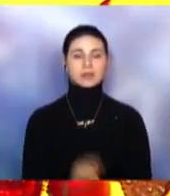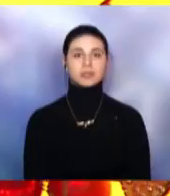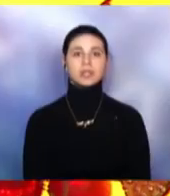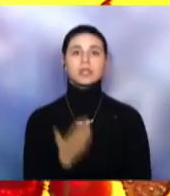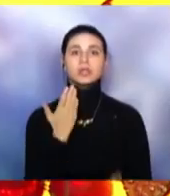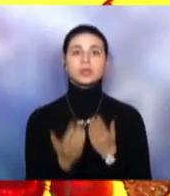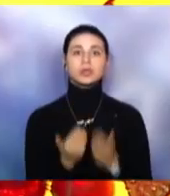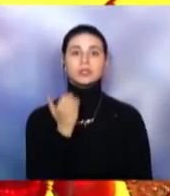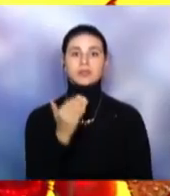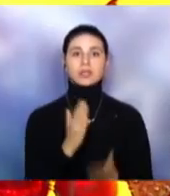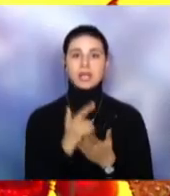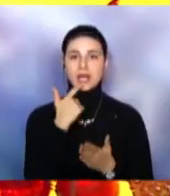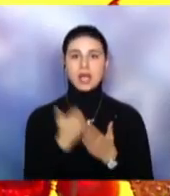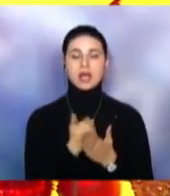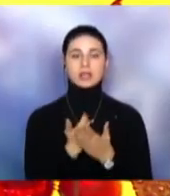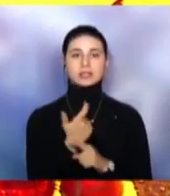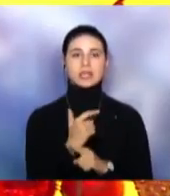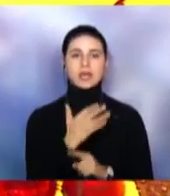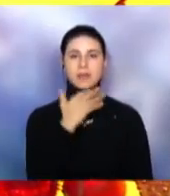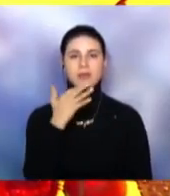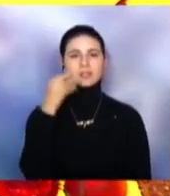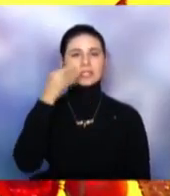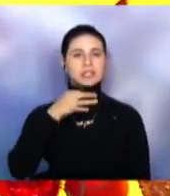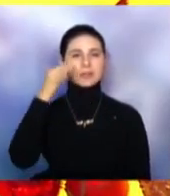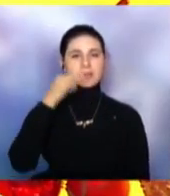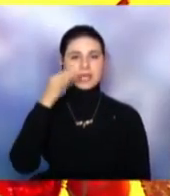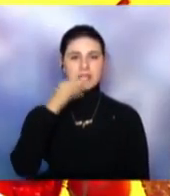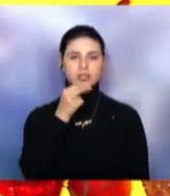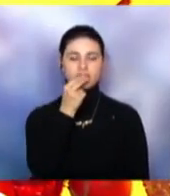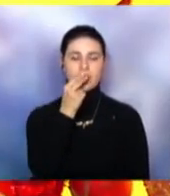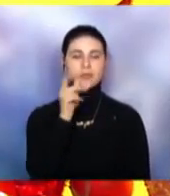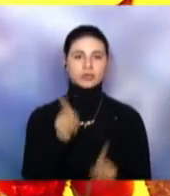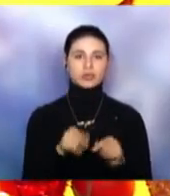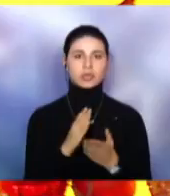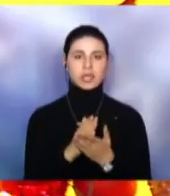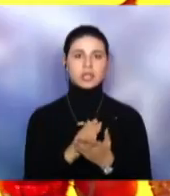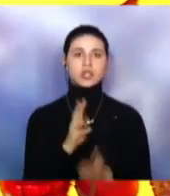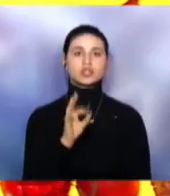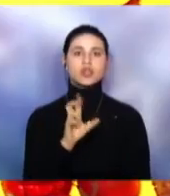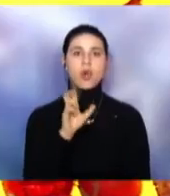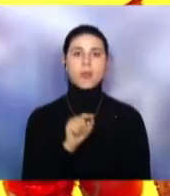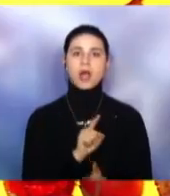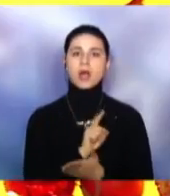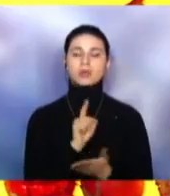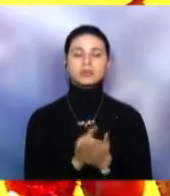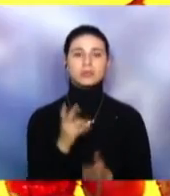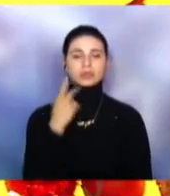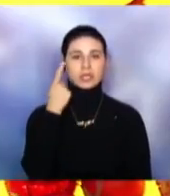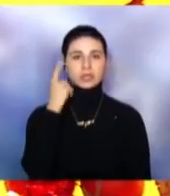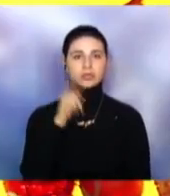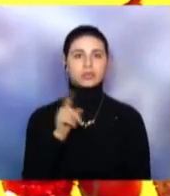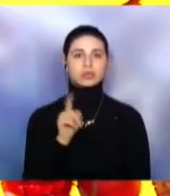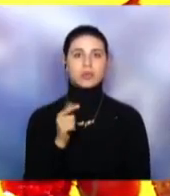თქვენ მოგიწიათ საახალწლო დღეებში ბევრი ტკბილეულის, ანუ უპირატესად ნახშირწყლოვანი კვება, შობის შემდგომაც აუცილებლად უნდა გაითვალისწინოთ,